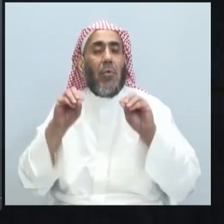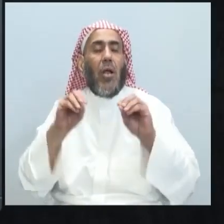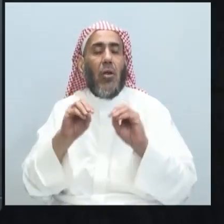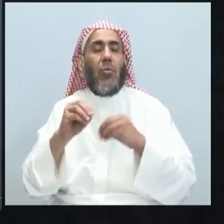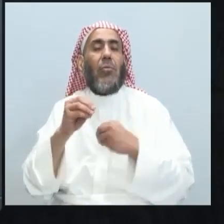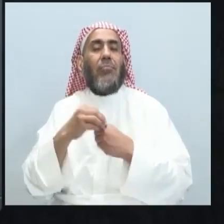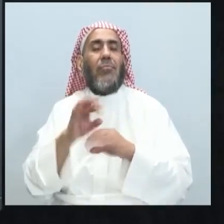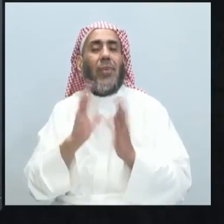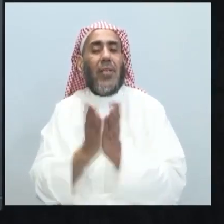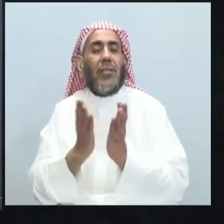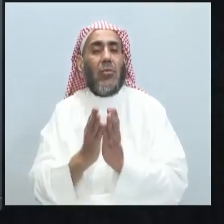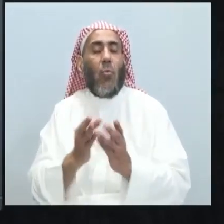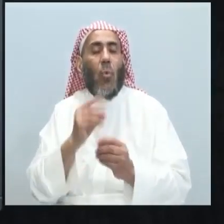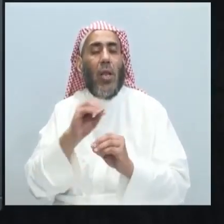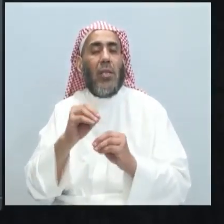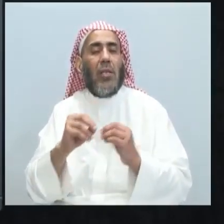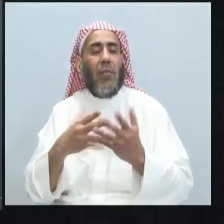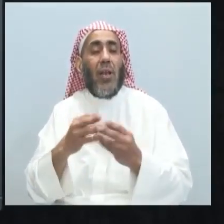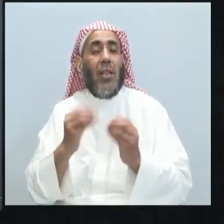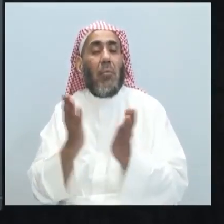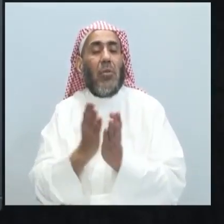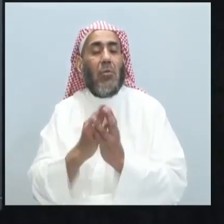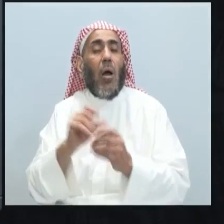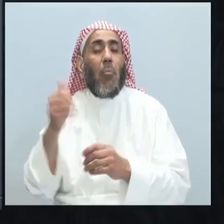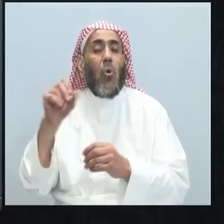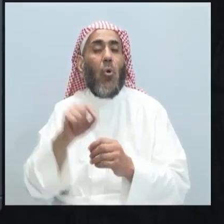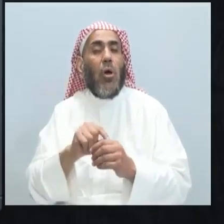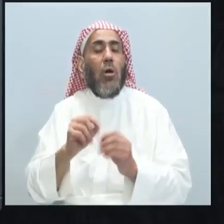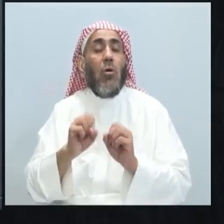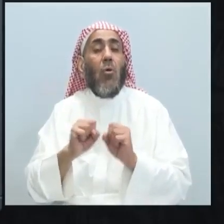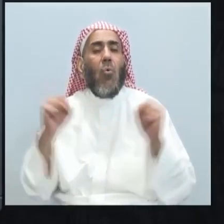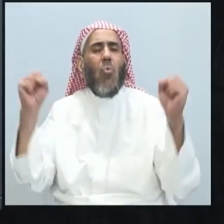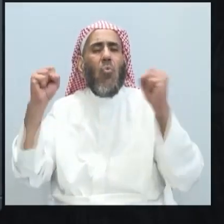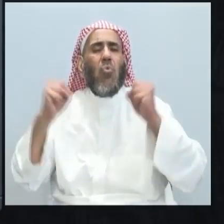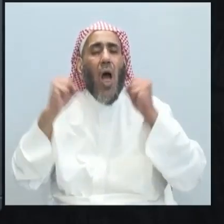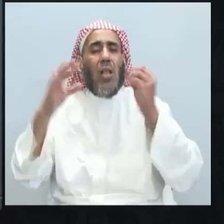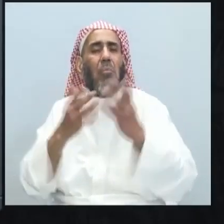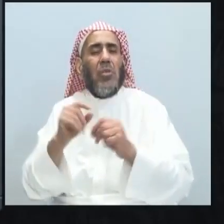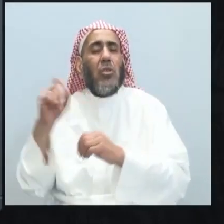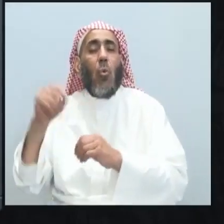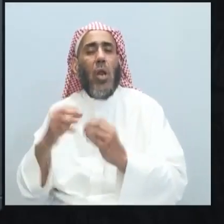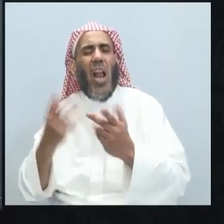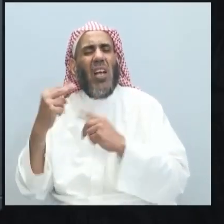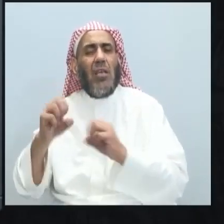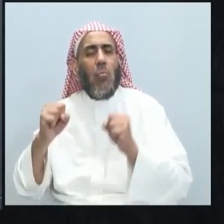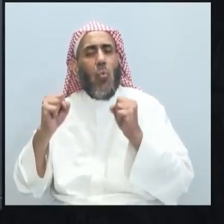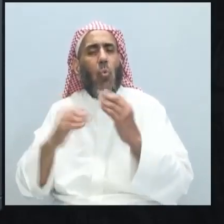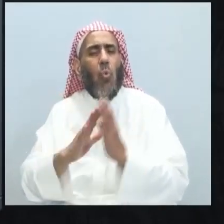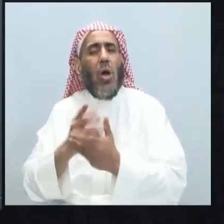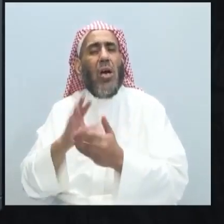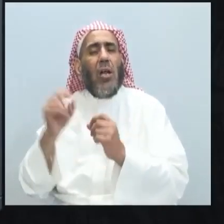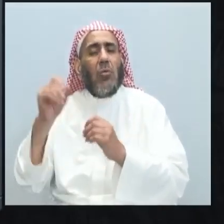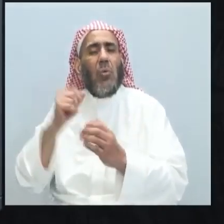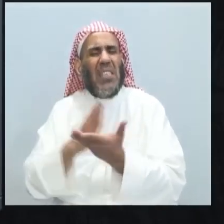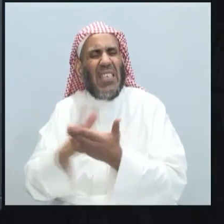نذكره في هذا الدرس والحديث ايضا كيف ان هذه مدرسه ومدرسه بل ايضا ثارت مع مدرسه الديوان على على القديم مدرسه الديوان ردت